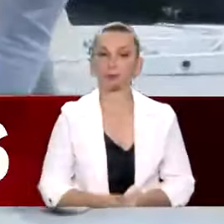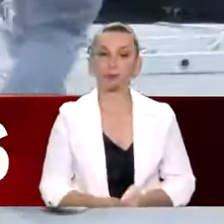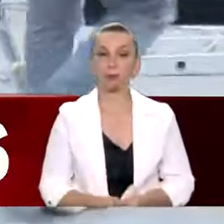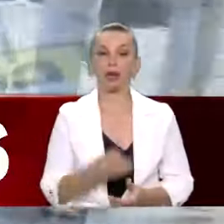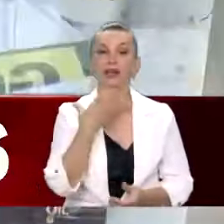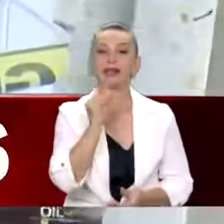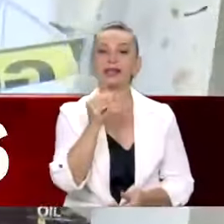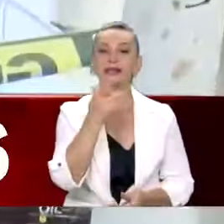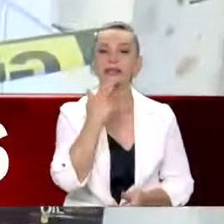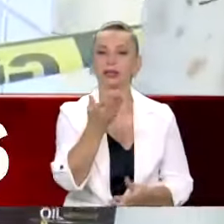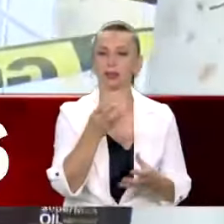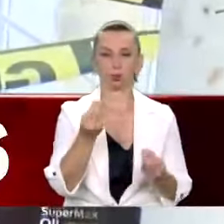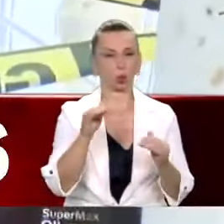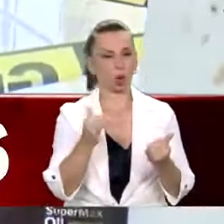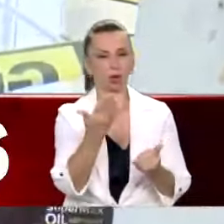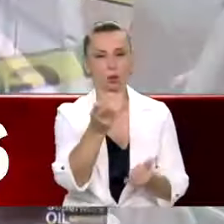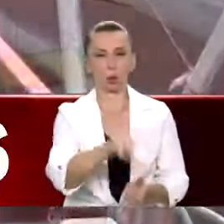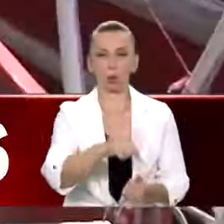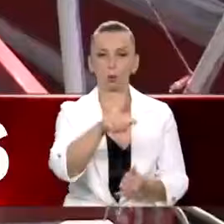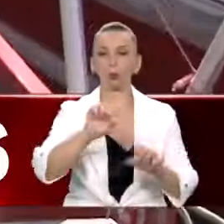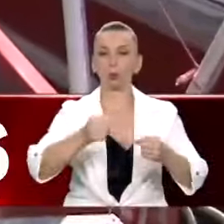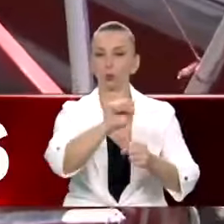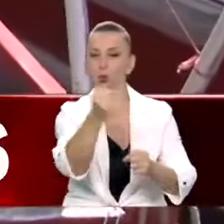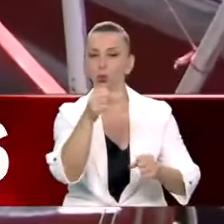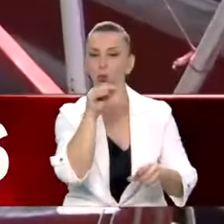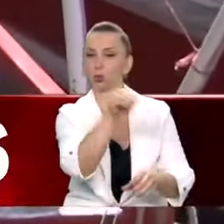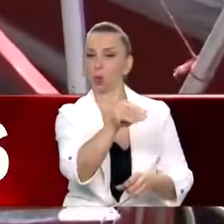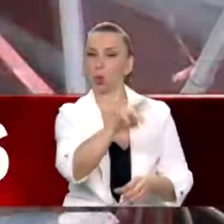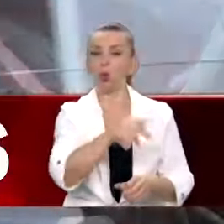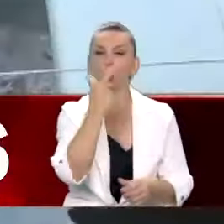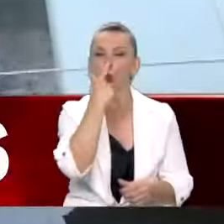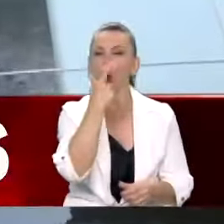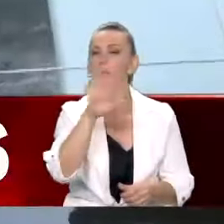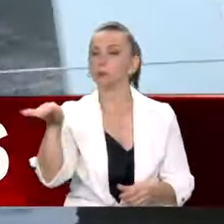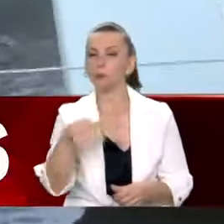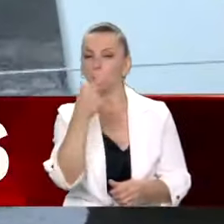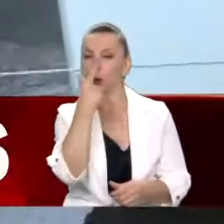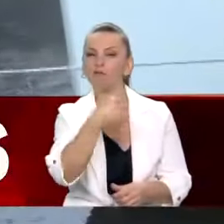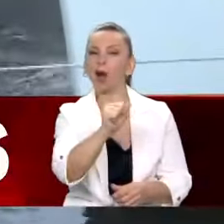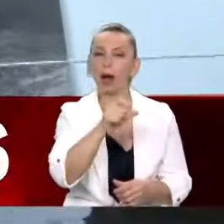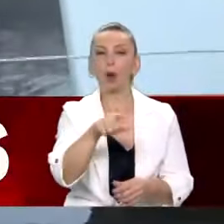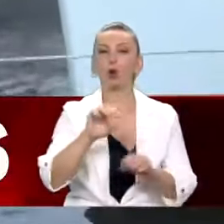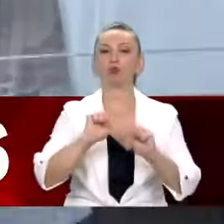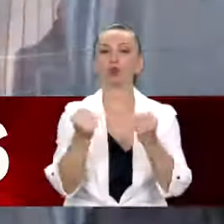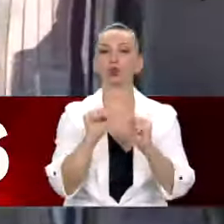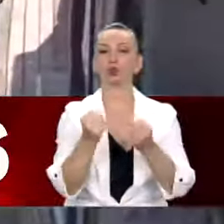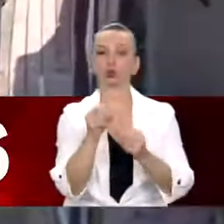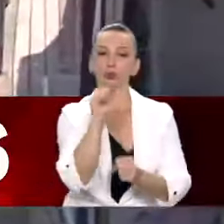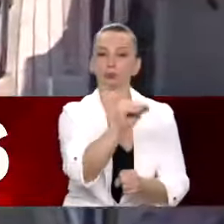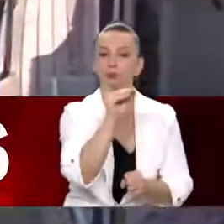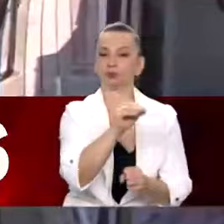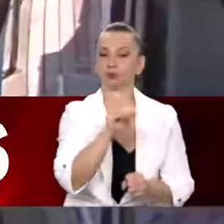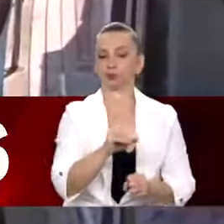İddiaya göre genç kadın vahşice öldürülmüş, derin dondurucuya konulmuş, ceset kokmasın diye de tekneye çuval çuval buz taşınmıştı.